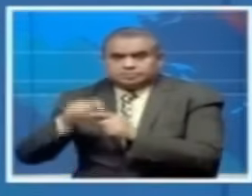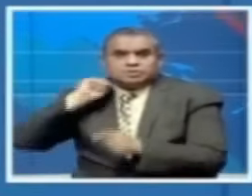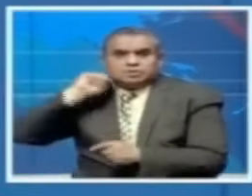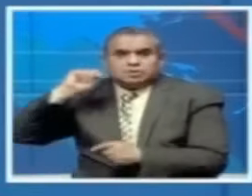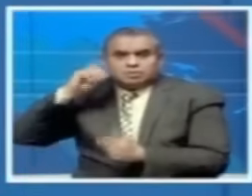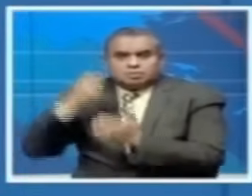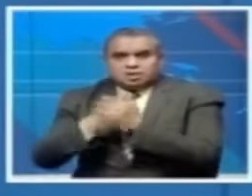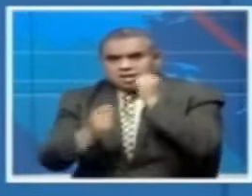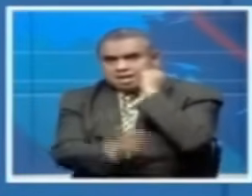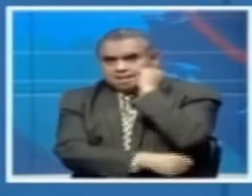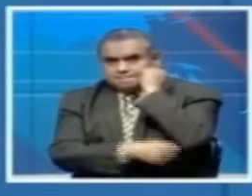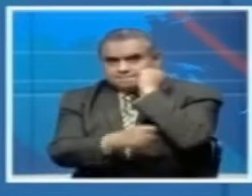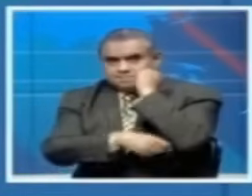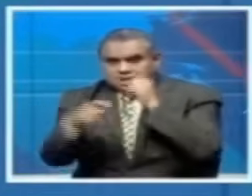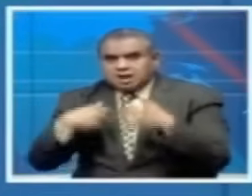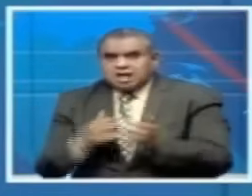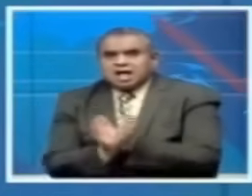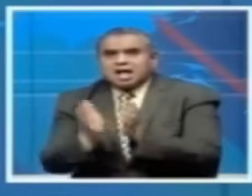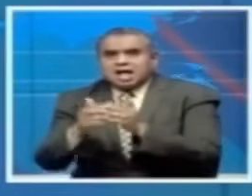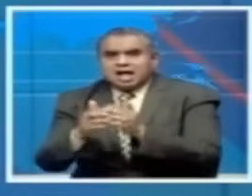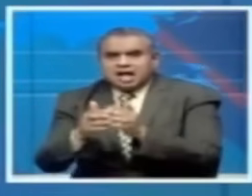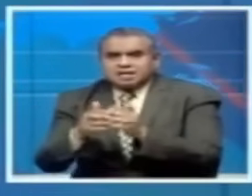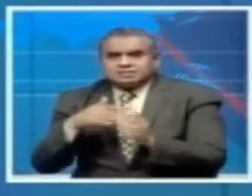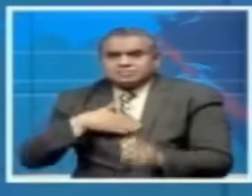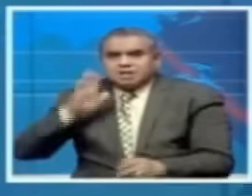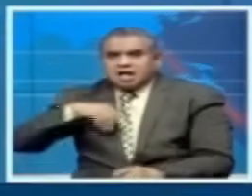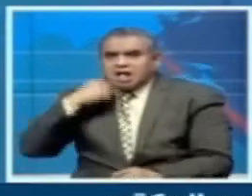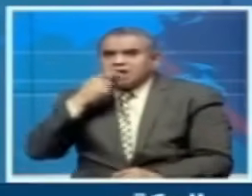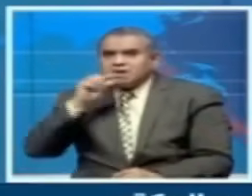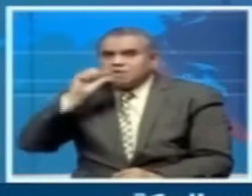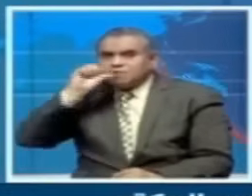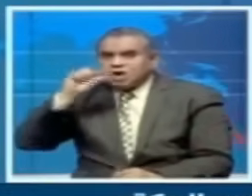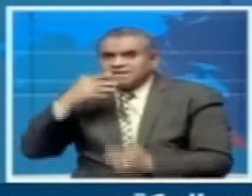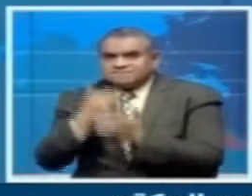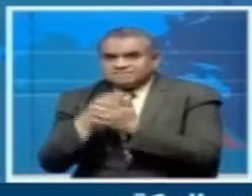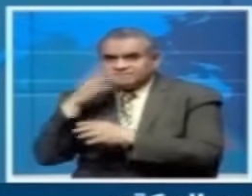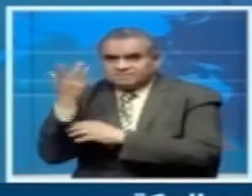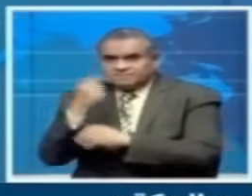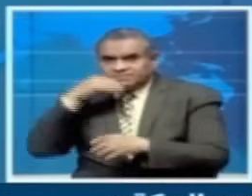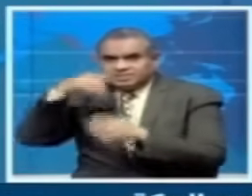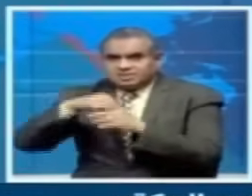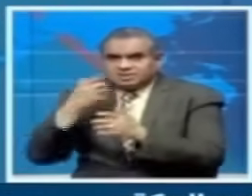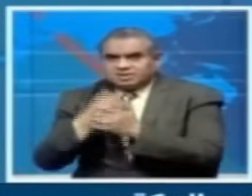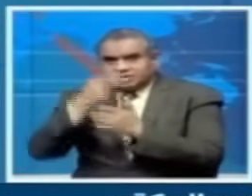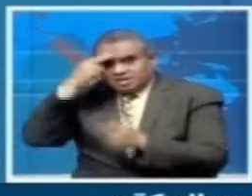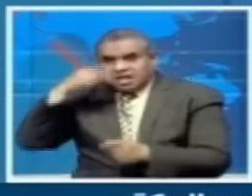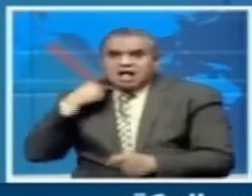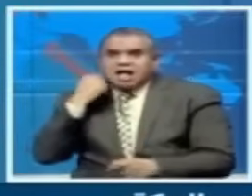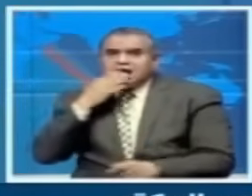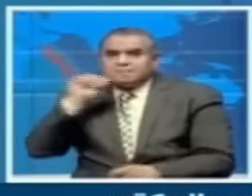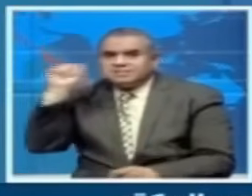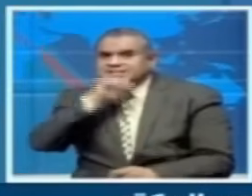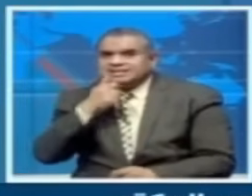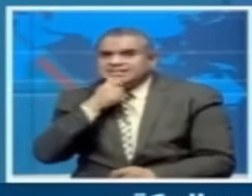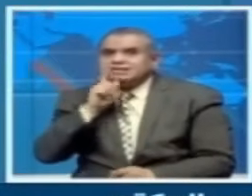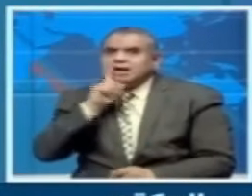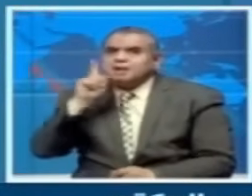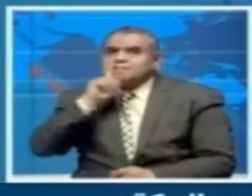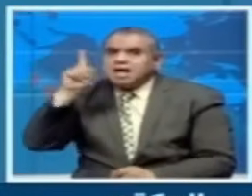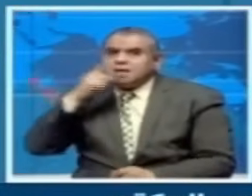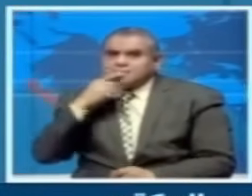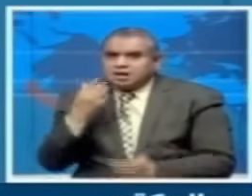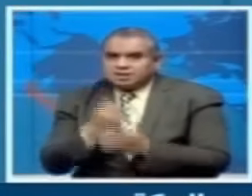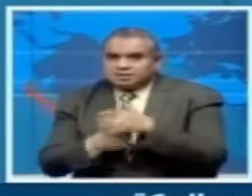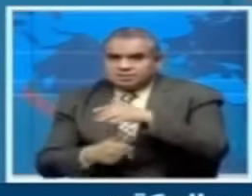محافظة الغربية عقد حزب الوفد المؤتمر الانتخابي الثالث للمرشح الرئاسي الدكتور عبد السند يمامة رئيس الحزب، الذي استضافته